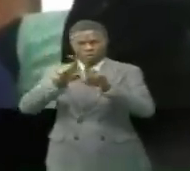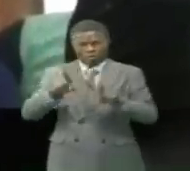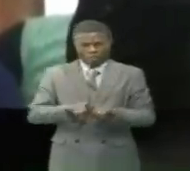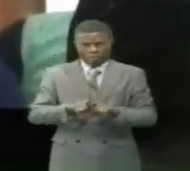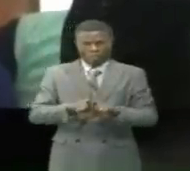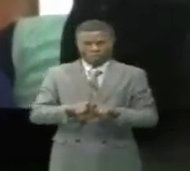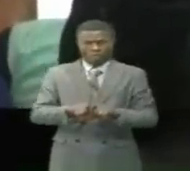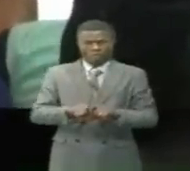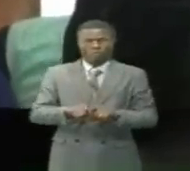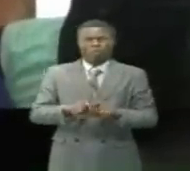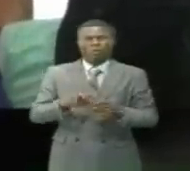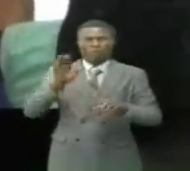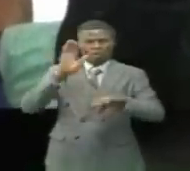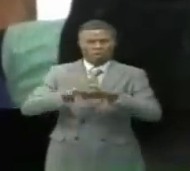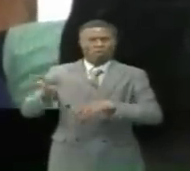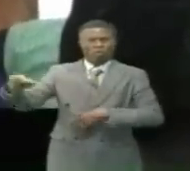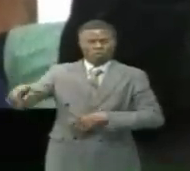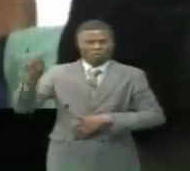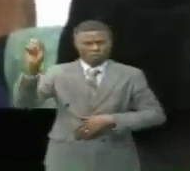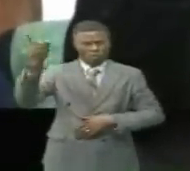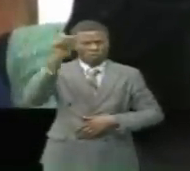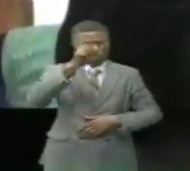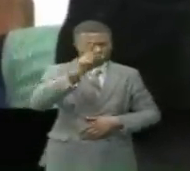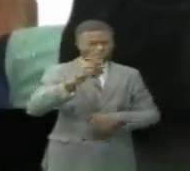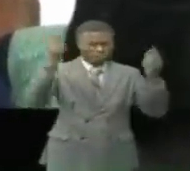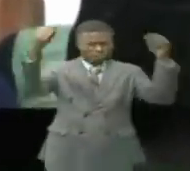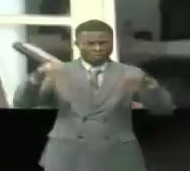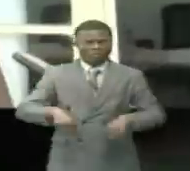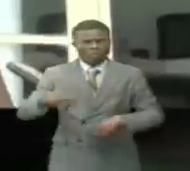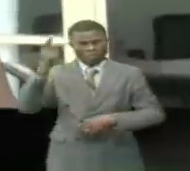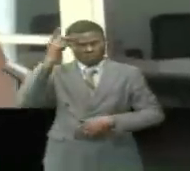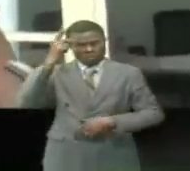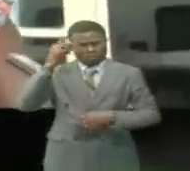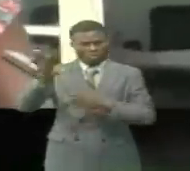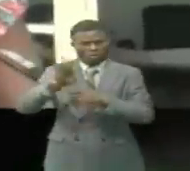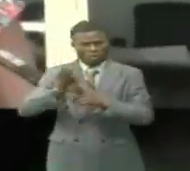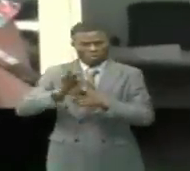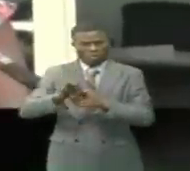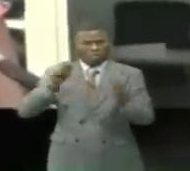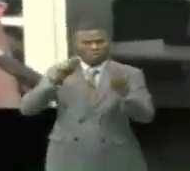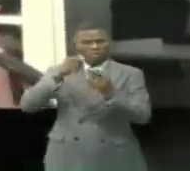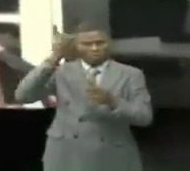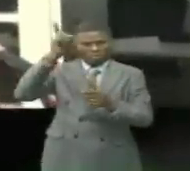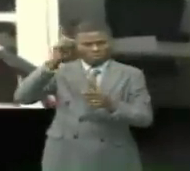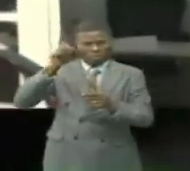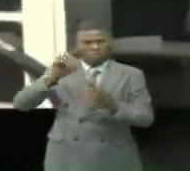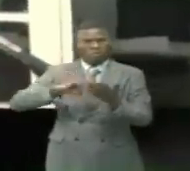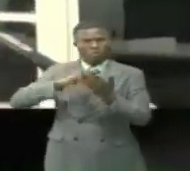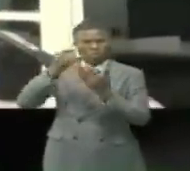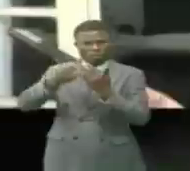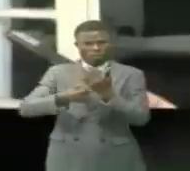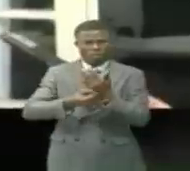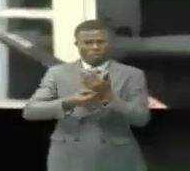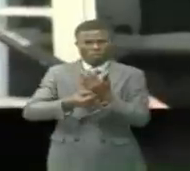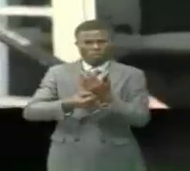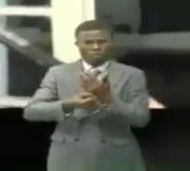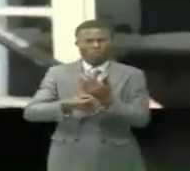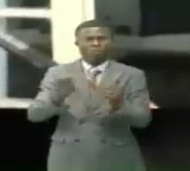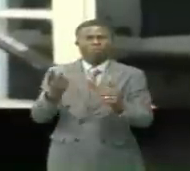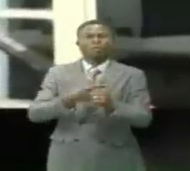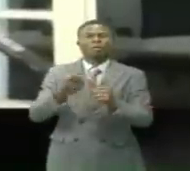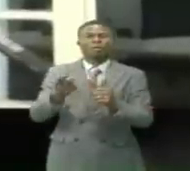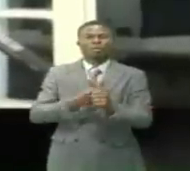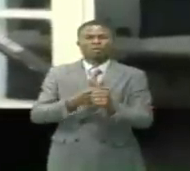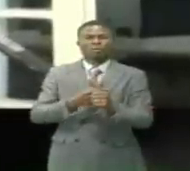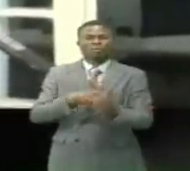aller dans les provinces et après, ceux de province viendront ici à Kinshasa. L'objectif principal de ces projets, c'est pour d'abord